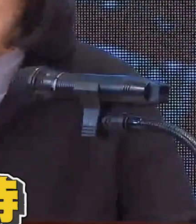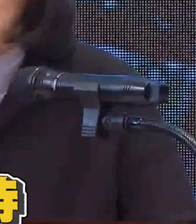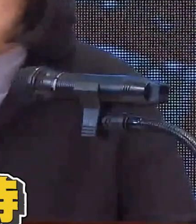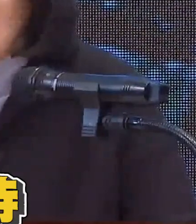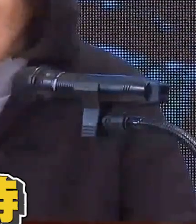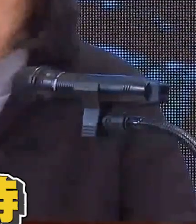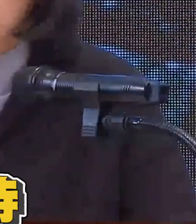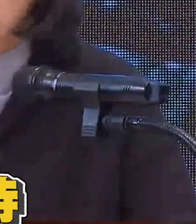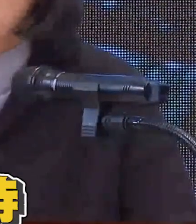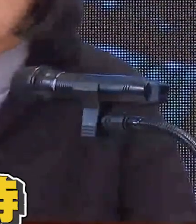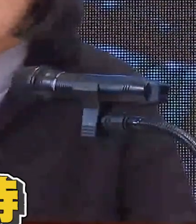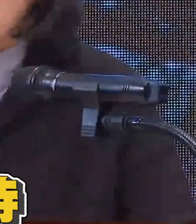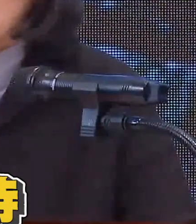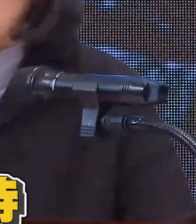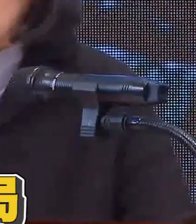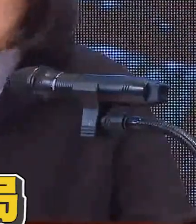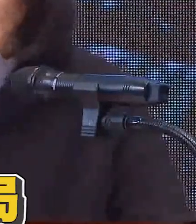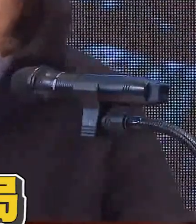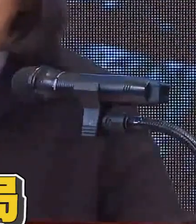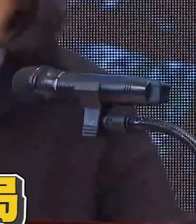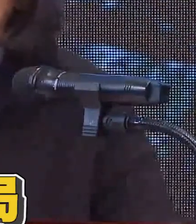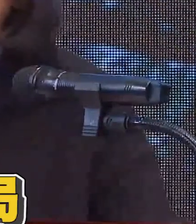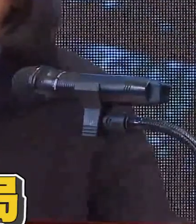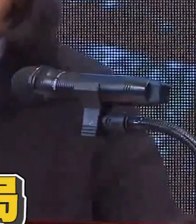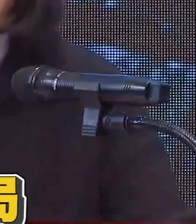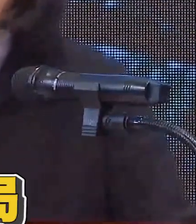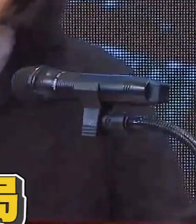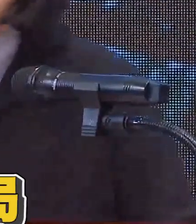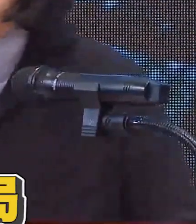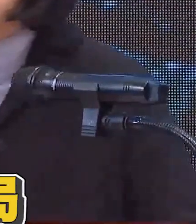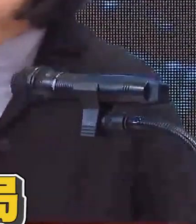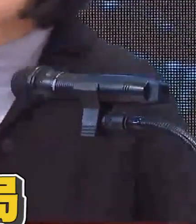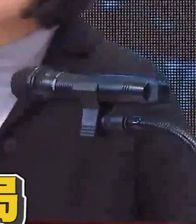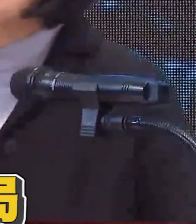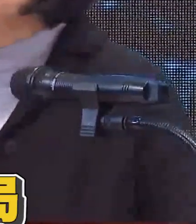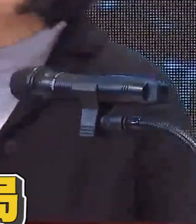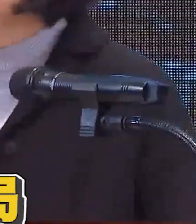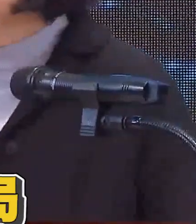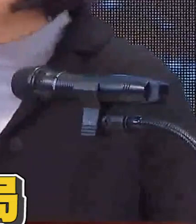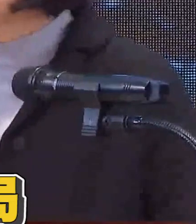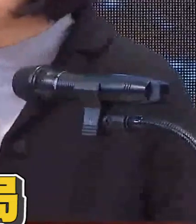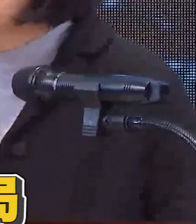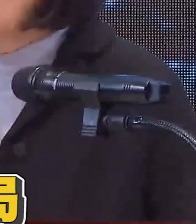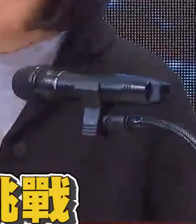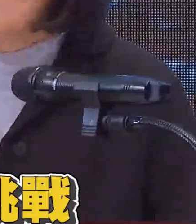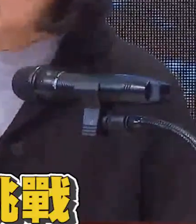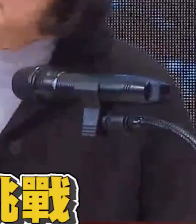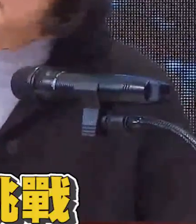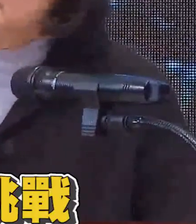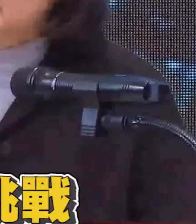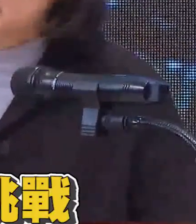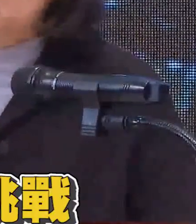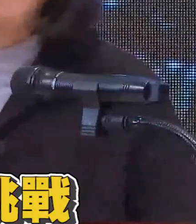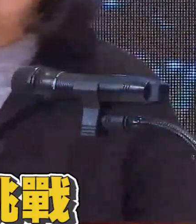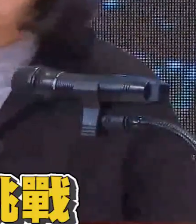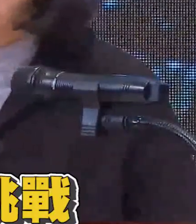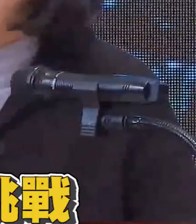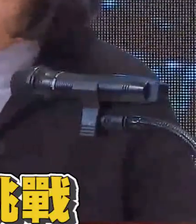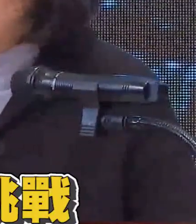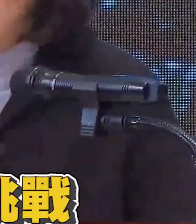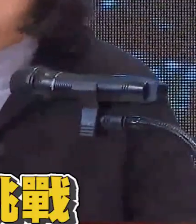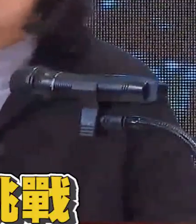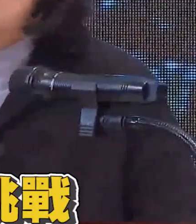的共同期待。从疫情到全球政经变局，两岸正经历许